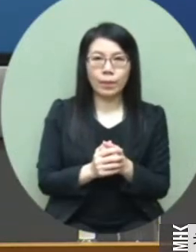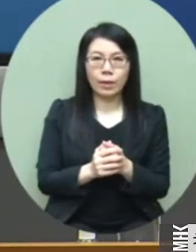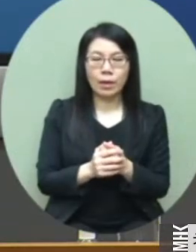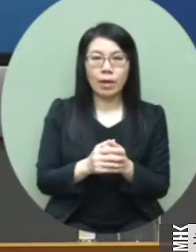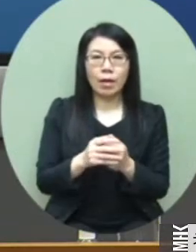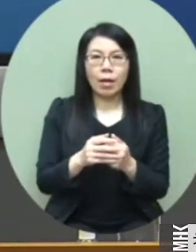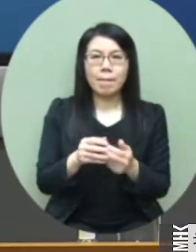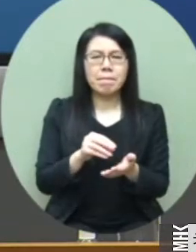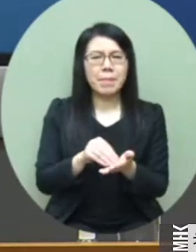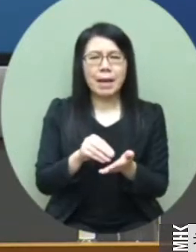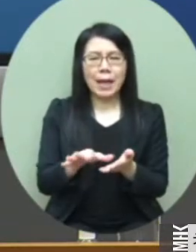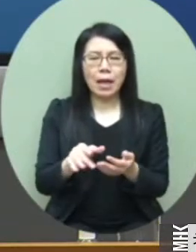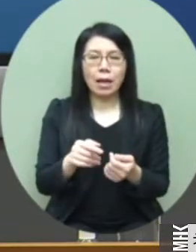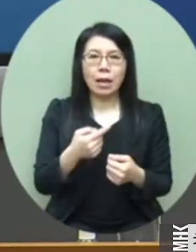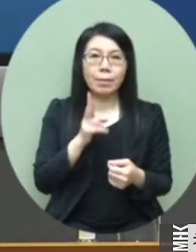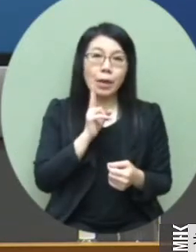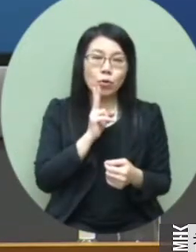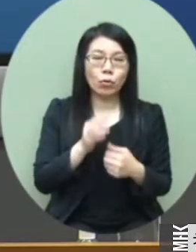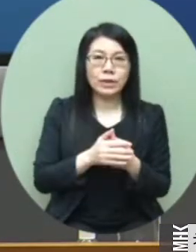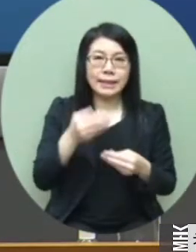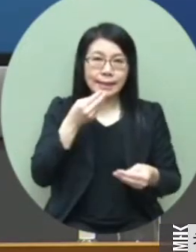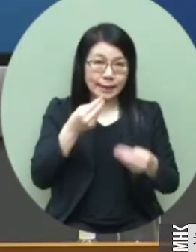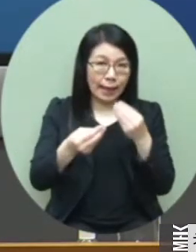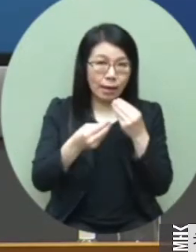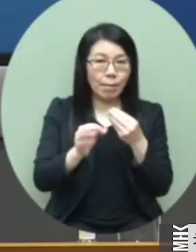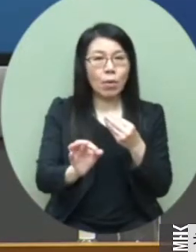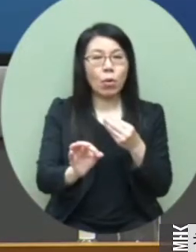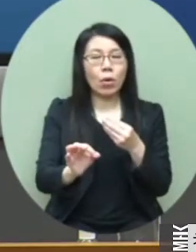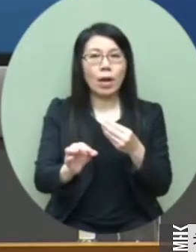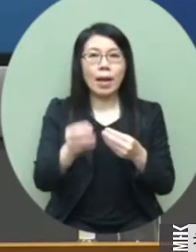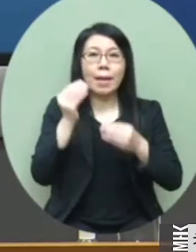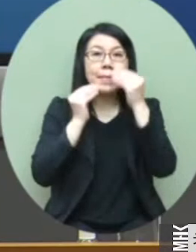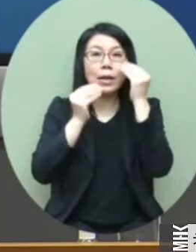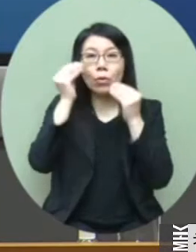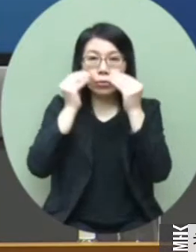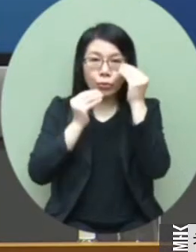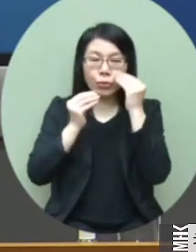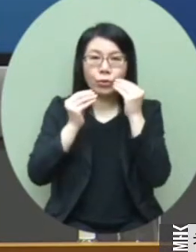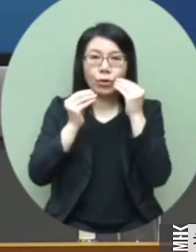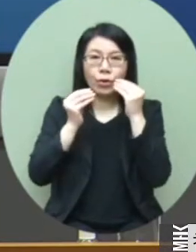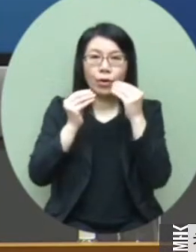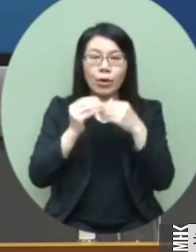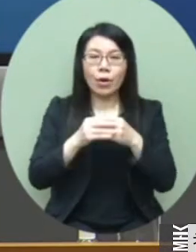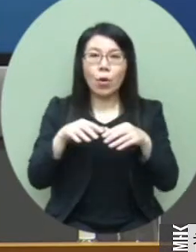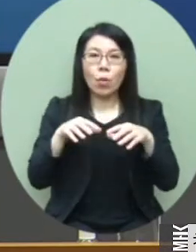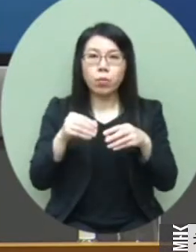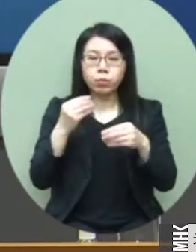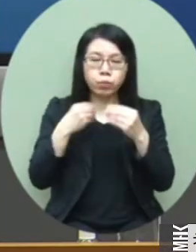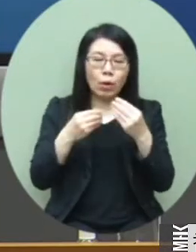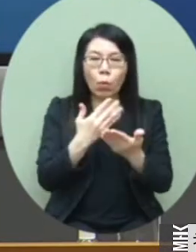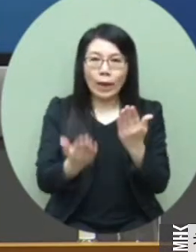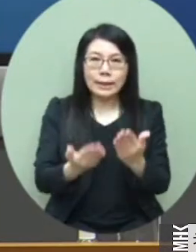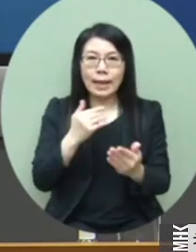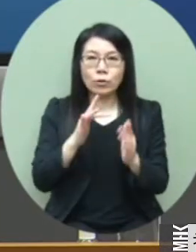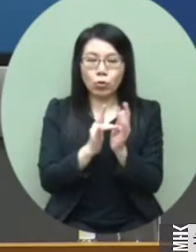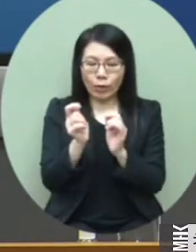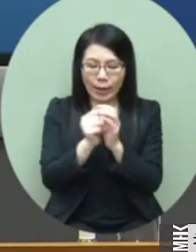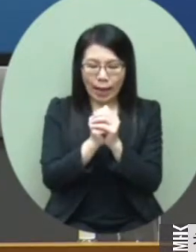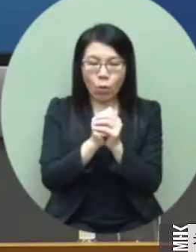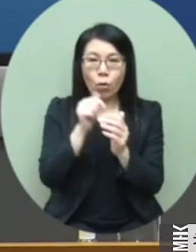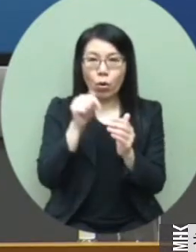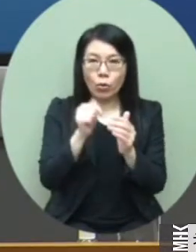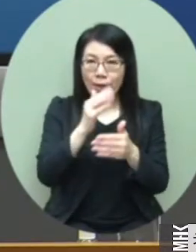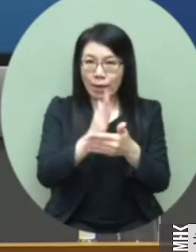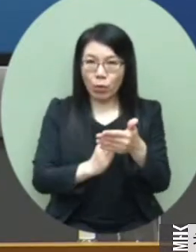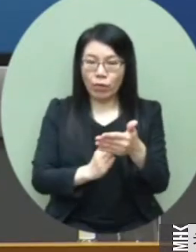非必要嘅話咧，例如好似進食啊，喺美容院接受面部護理啊，或者係作為宗教儀式嘅一部